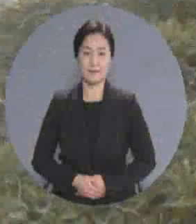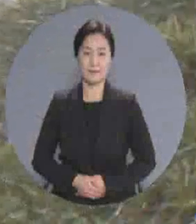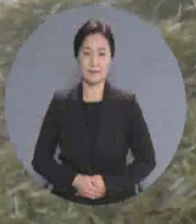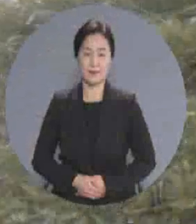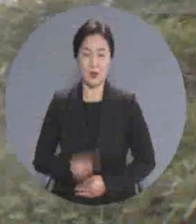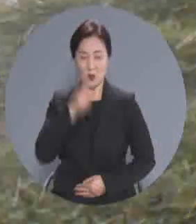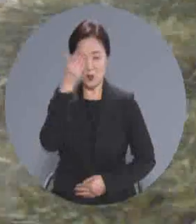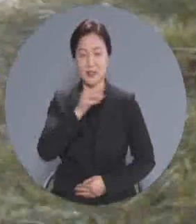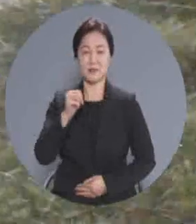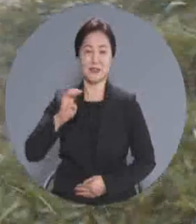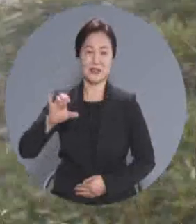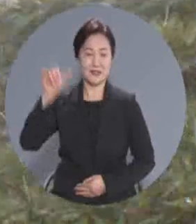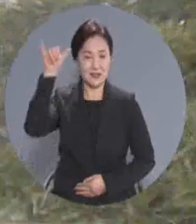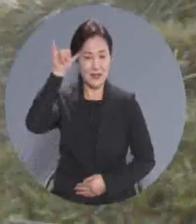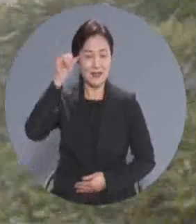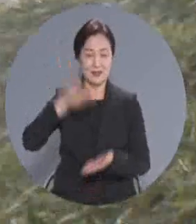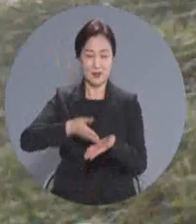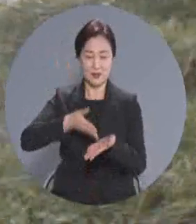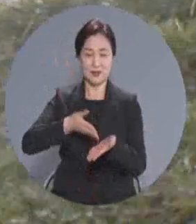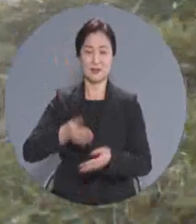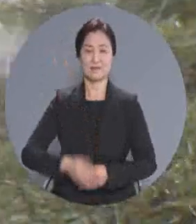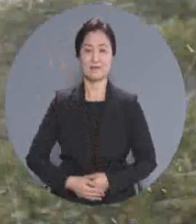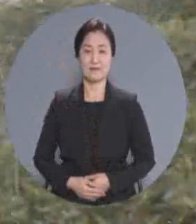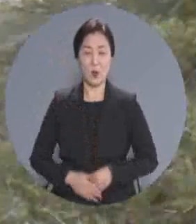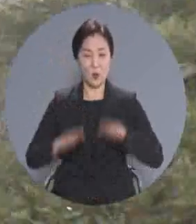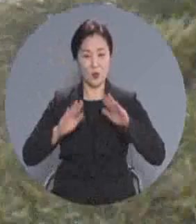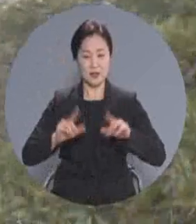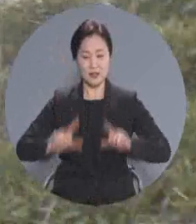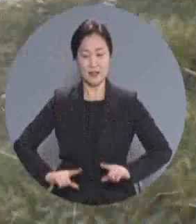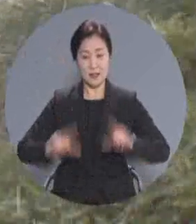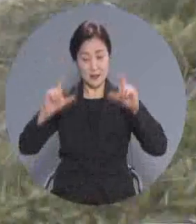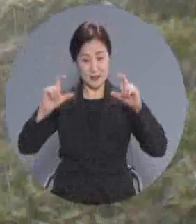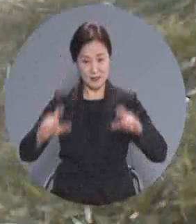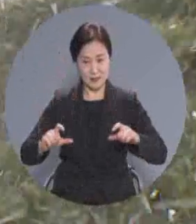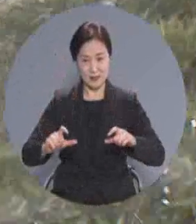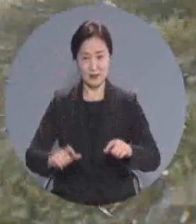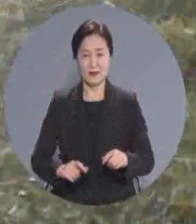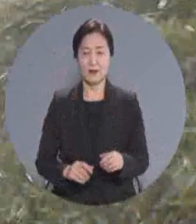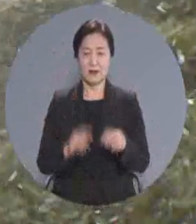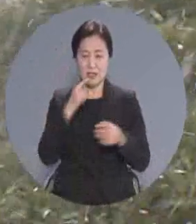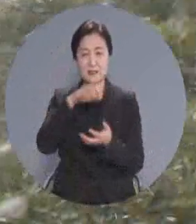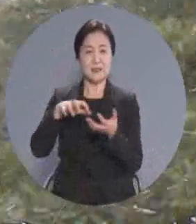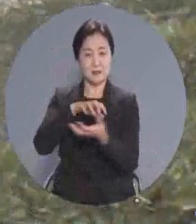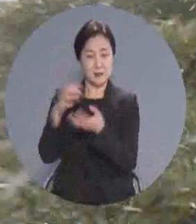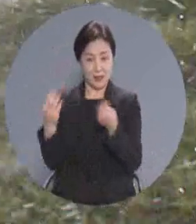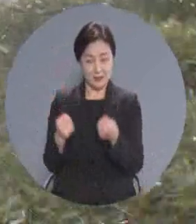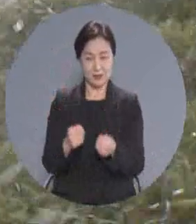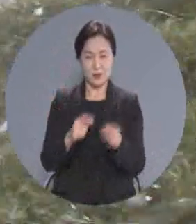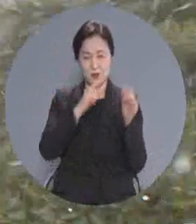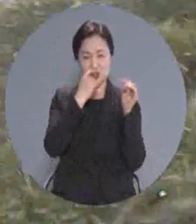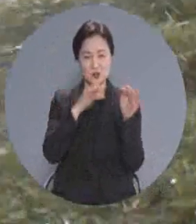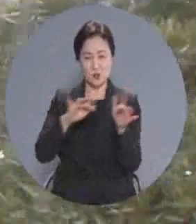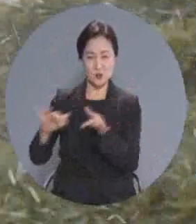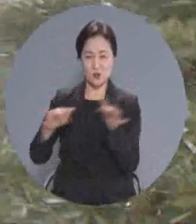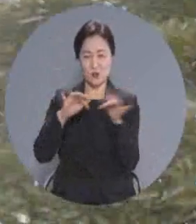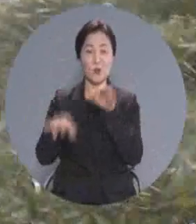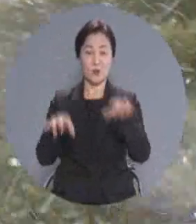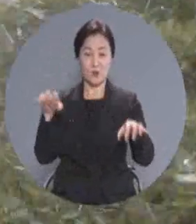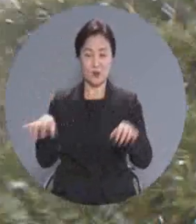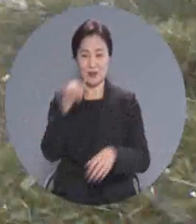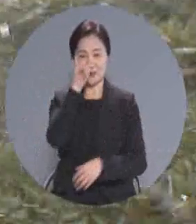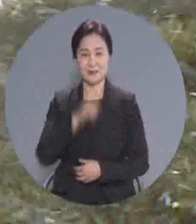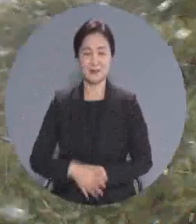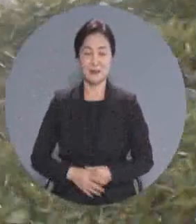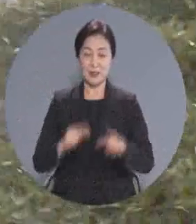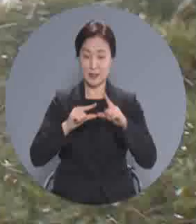여수 mbc ai 내일의 날씨 입니다 오늘 전남 동부 지역은 대체로 흐린 가운데 눈 날리는 곳이 있었는데요